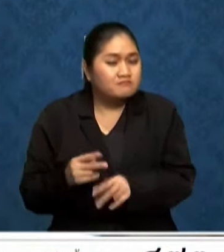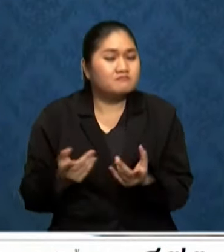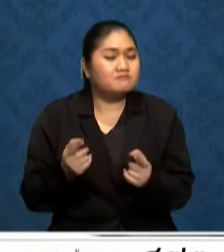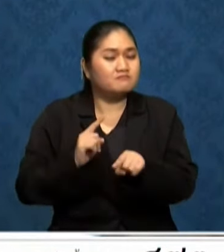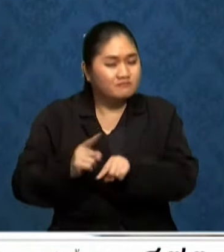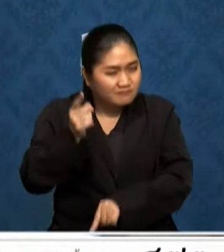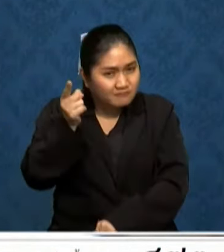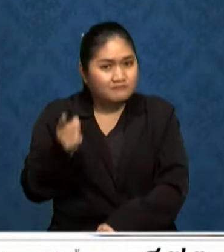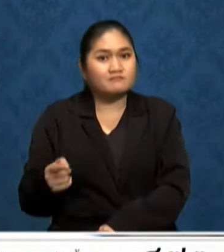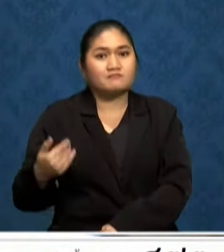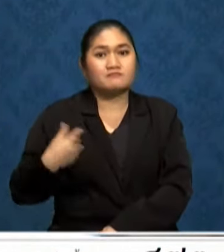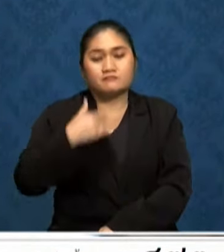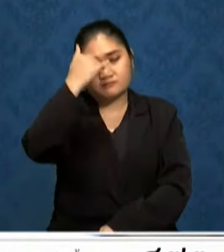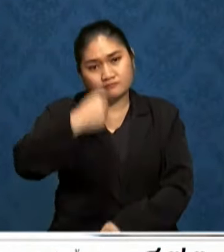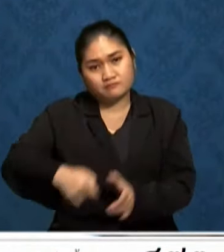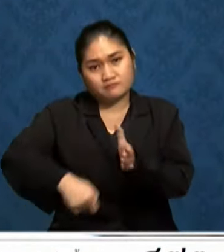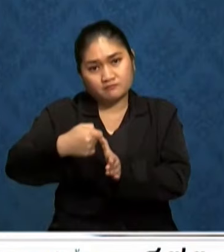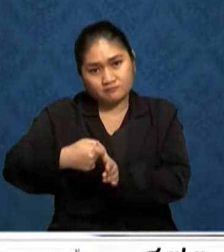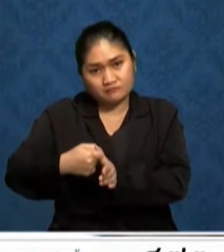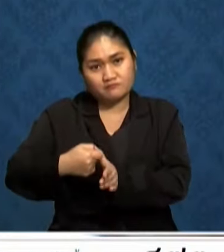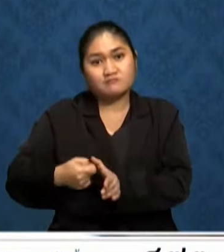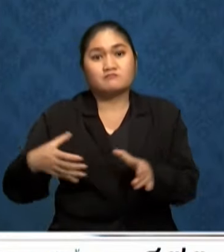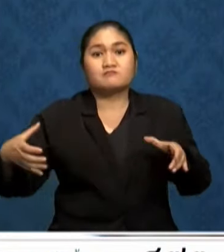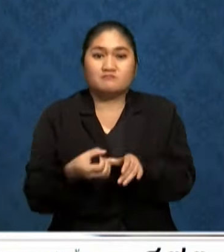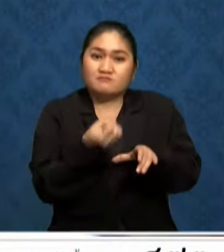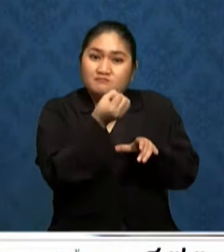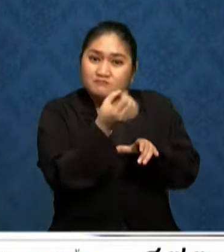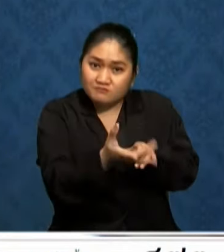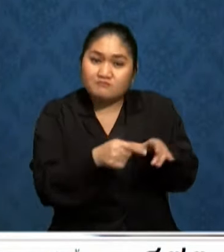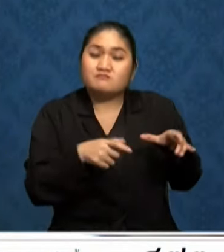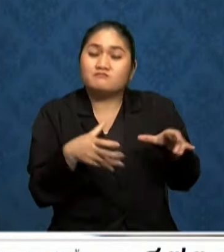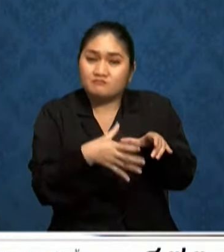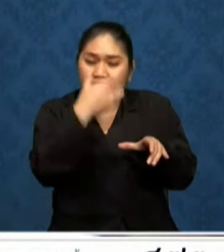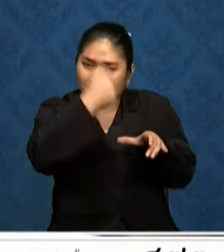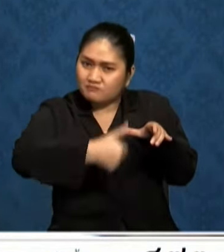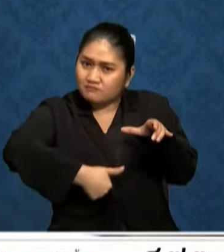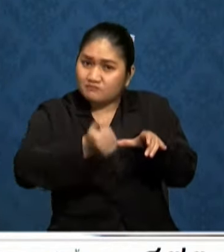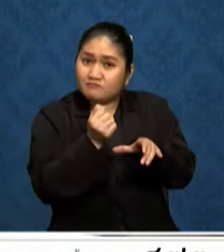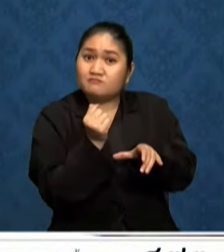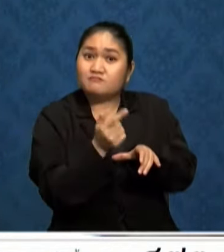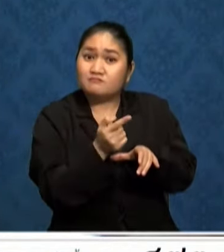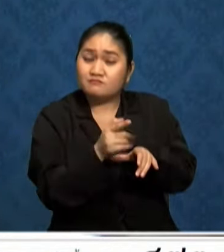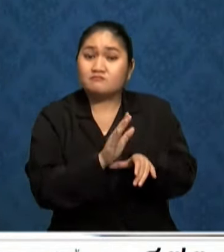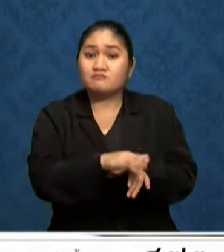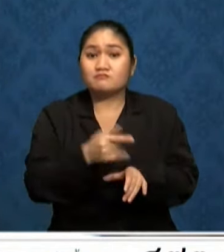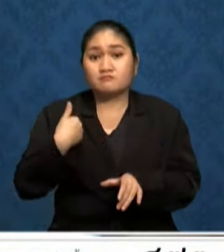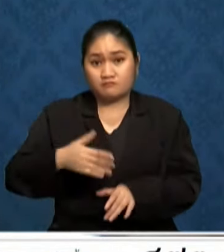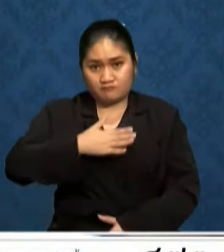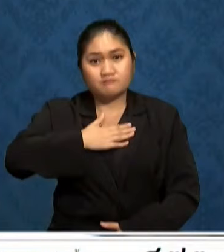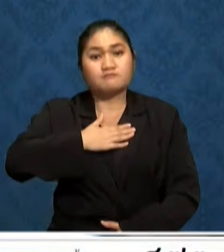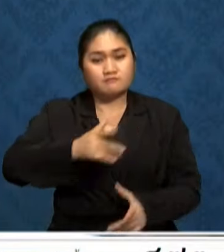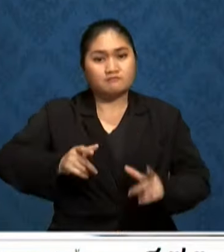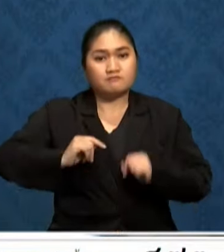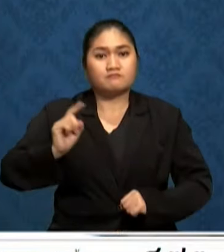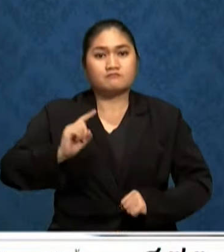าวจริๆว่ทำไมเสีงขางมาก 2 ชั้นนั้ถึเปทางออกที่ดีที่สุดสำหรบฝงคมไทยผมกตขอเรีใช้พ้นที่ใสภาหแนในวัี้